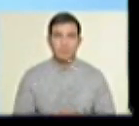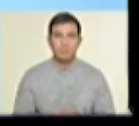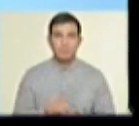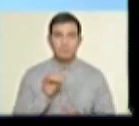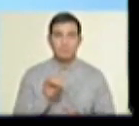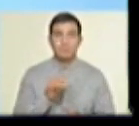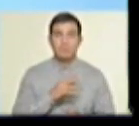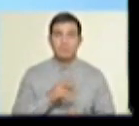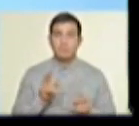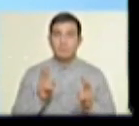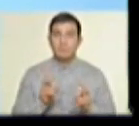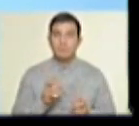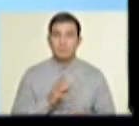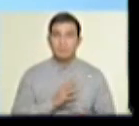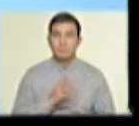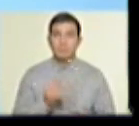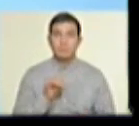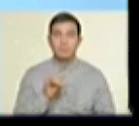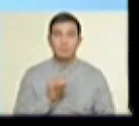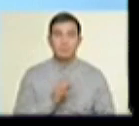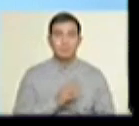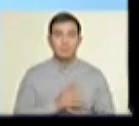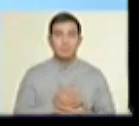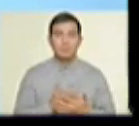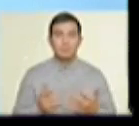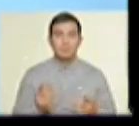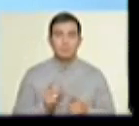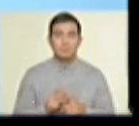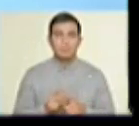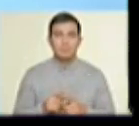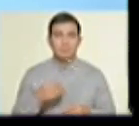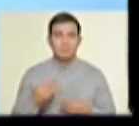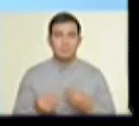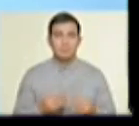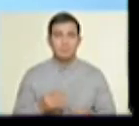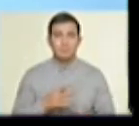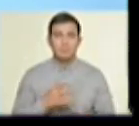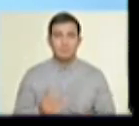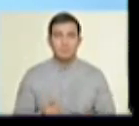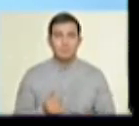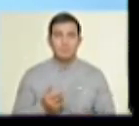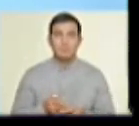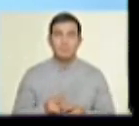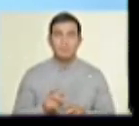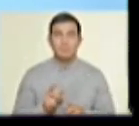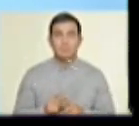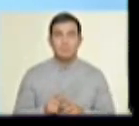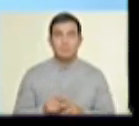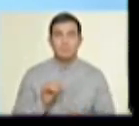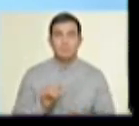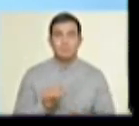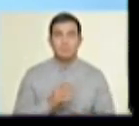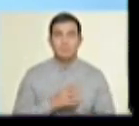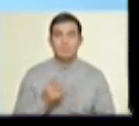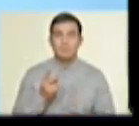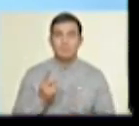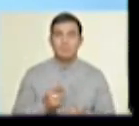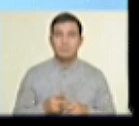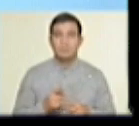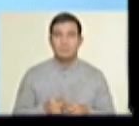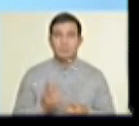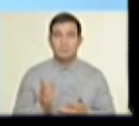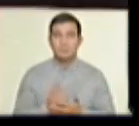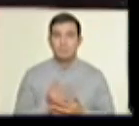Ushbu mashqda ham bizga bir qancha so'zlar berilgan, biz mana shu so'zlarning ikkinchi qismini topishimiz